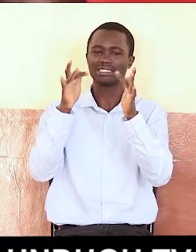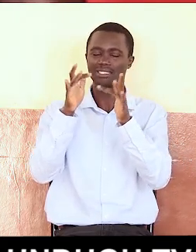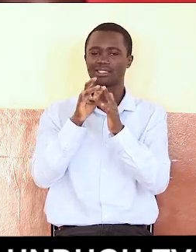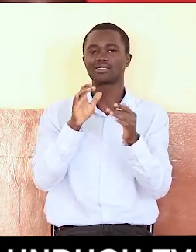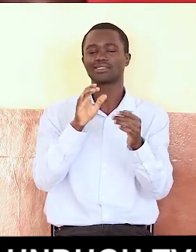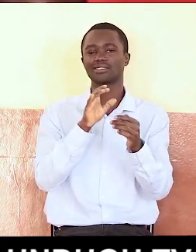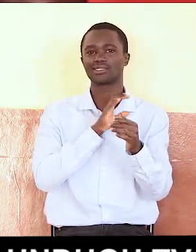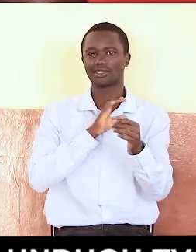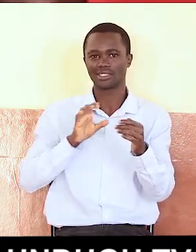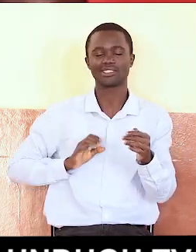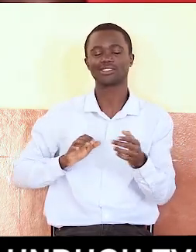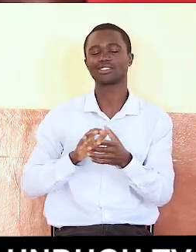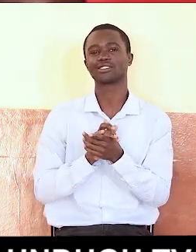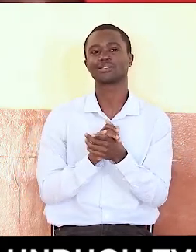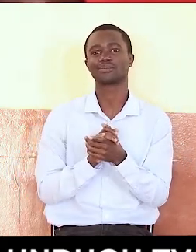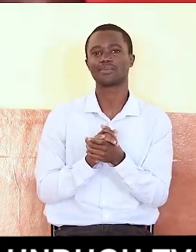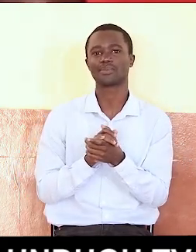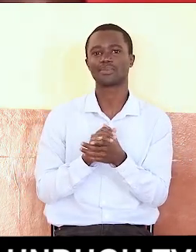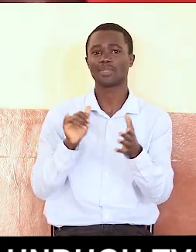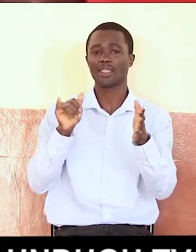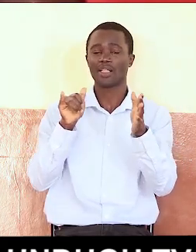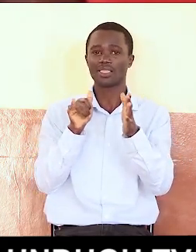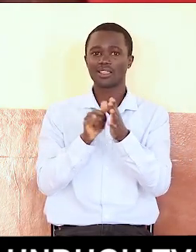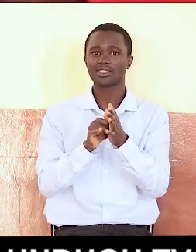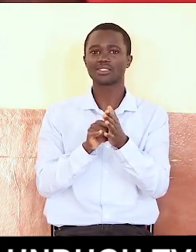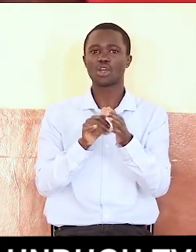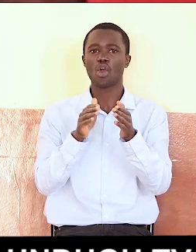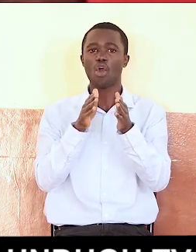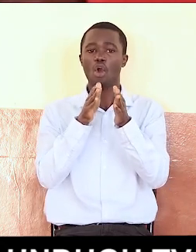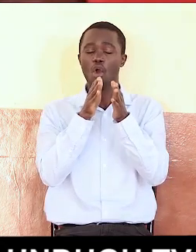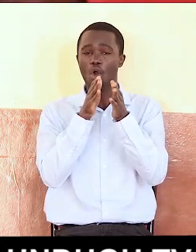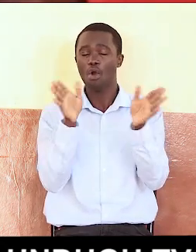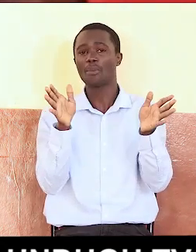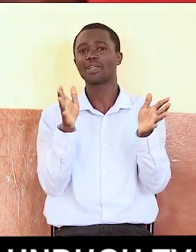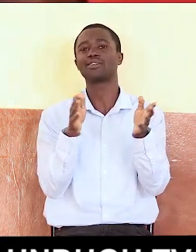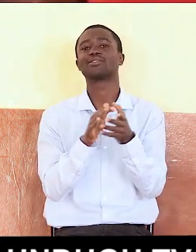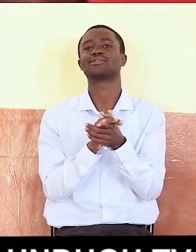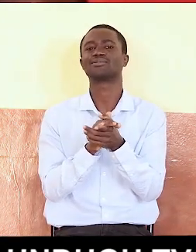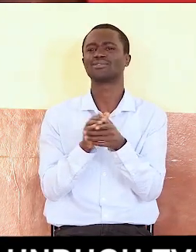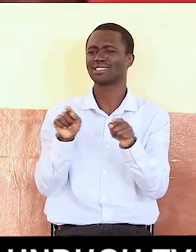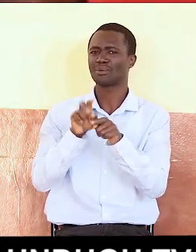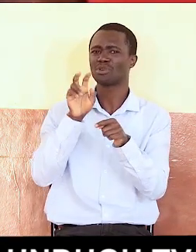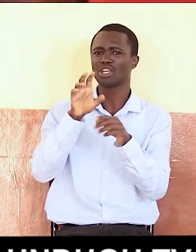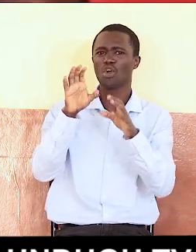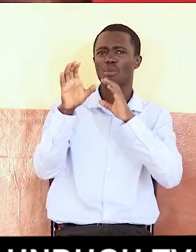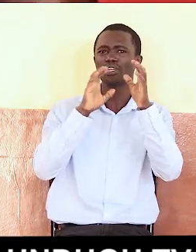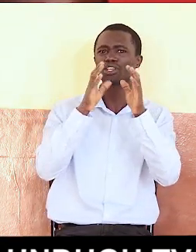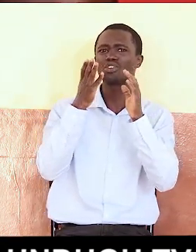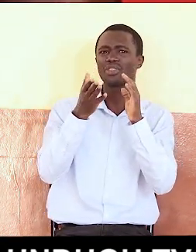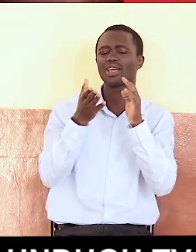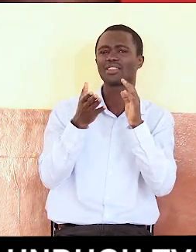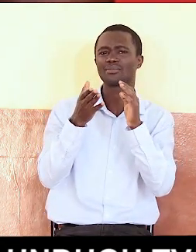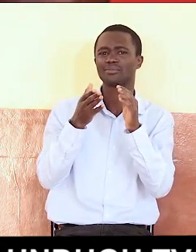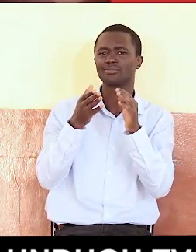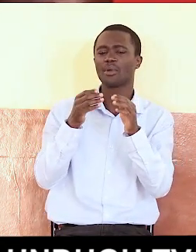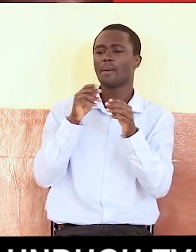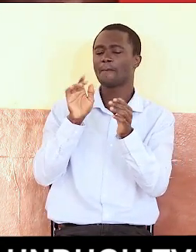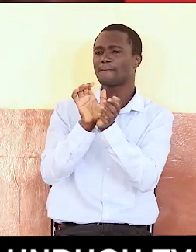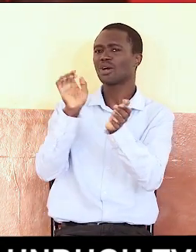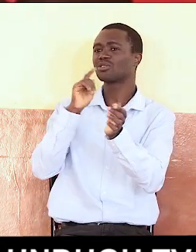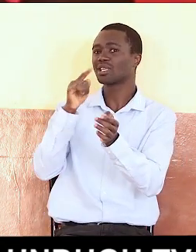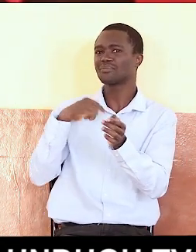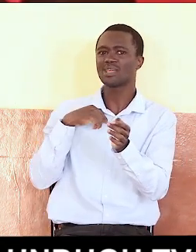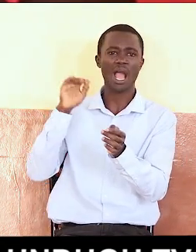na Yesu ili aweze kufungua. Kwa sababu hapa tunaona haya mazungumzo, anasema, nikasikia